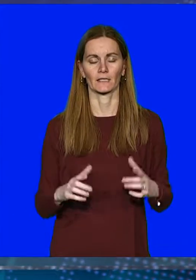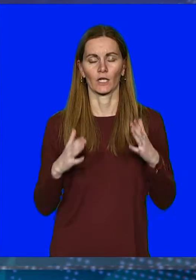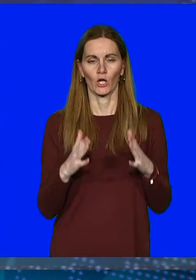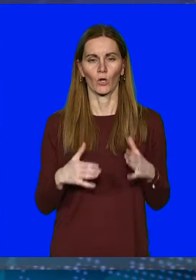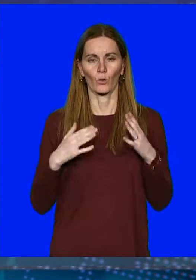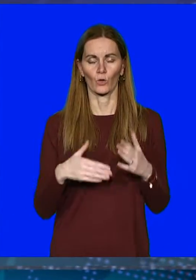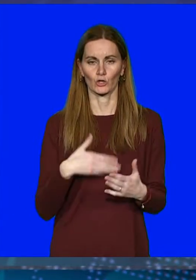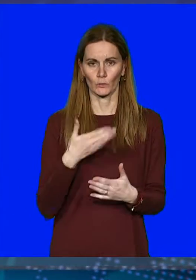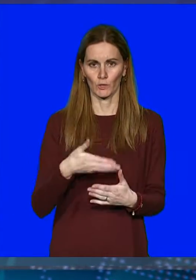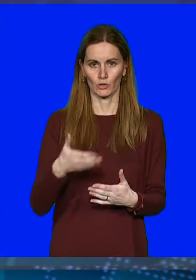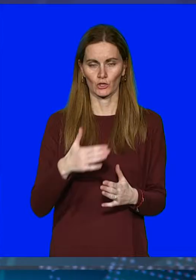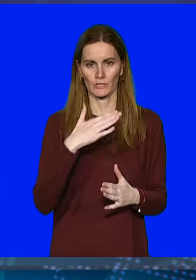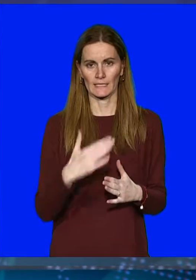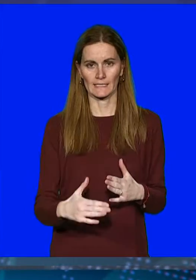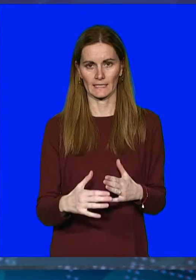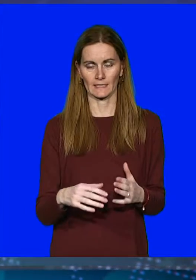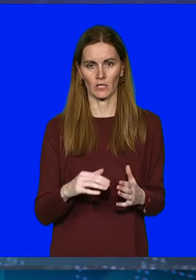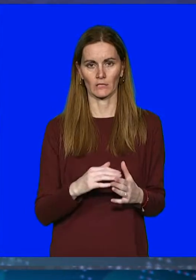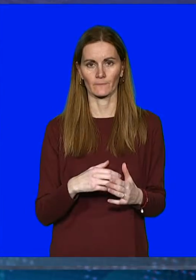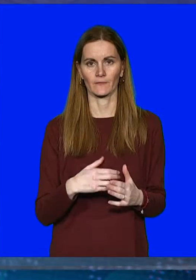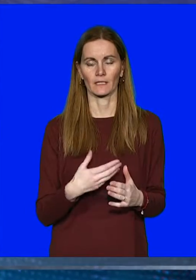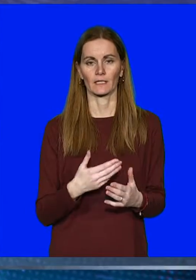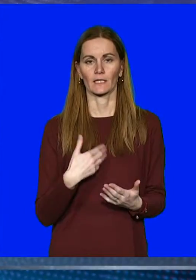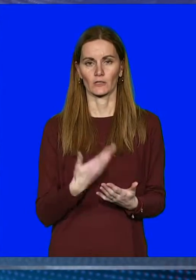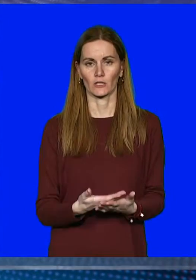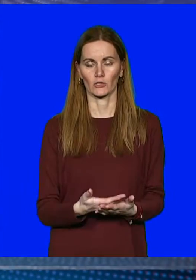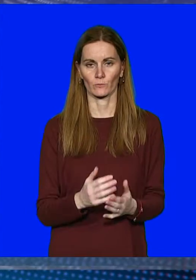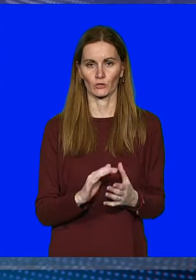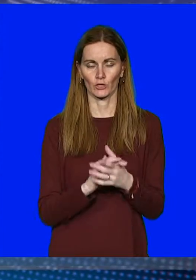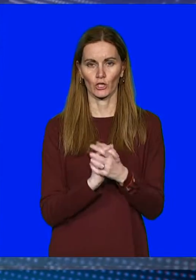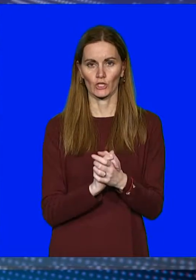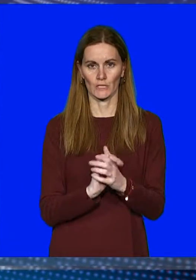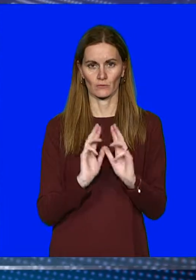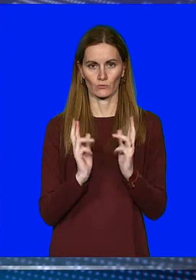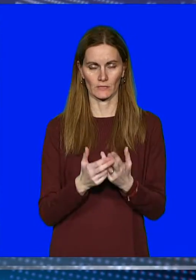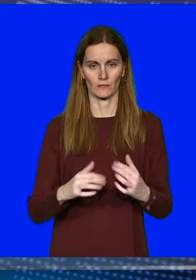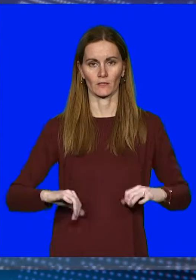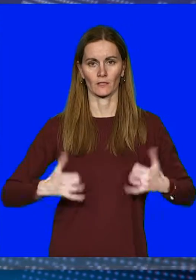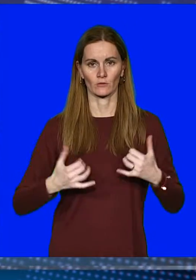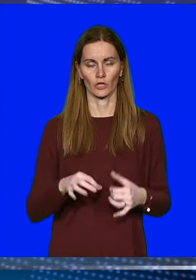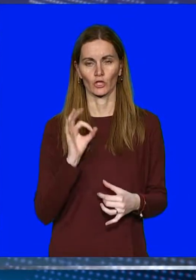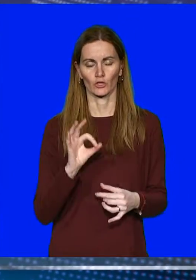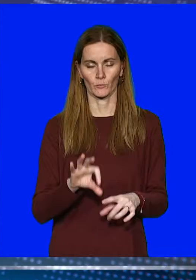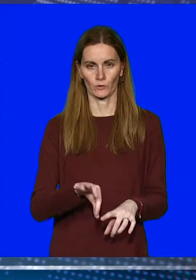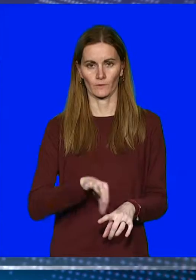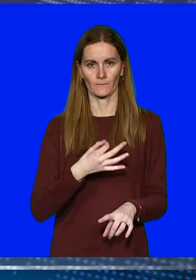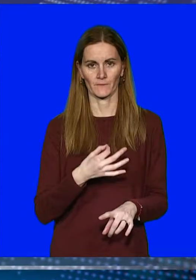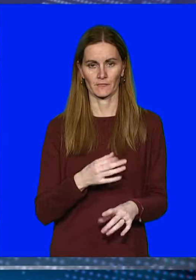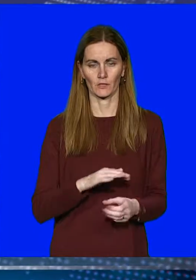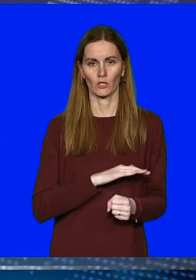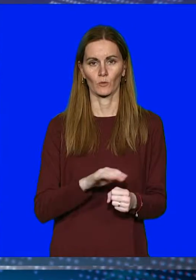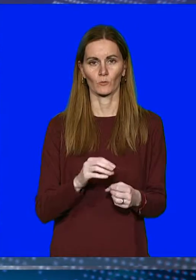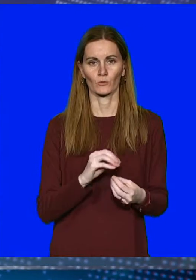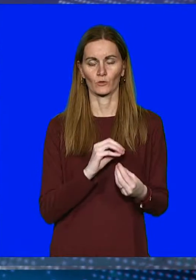je danas bio na ugodnom druženju, pa je za kraj gradonačelnik uputio čestitku sa željama za uspješnu novu godinu. Dobrog